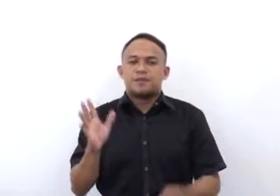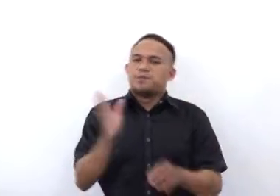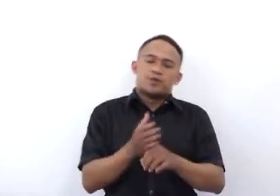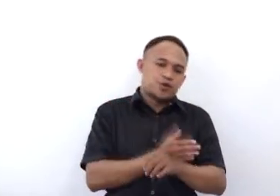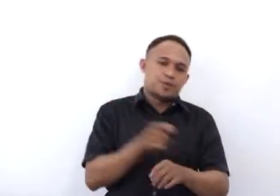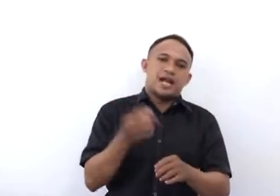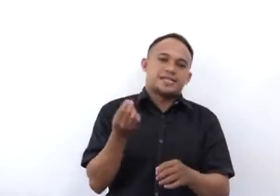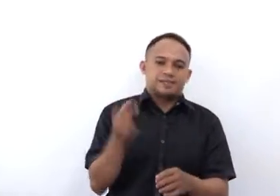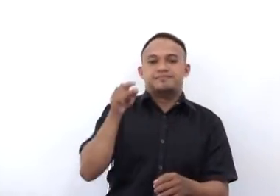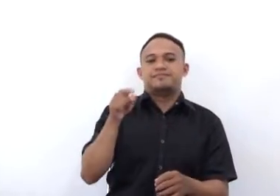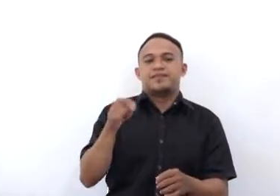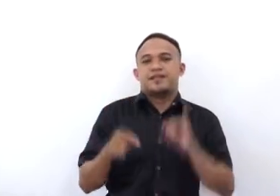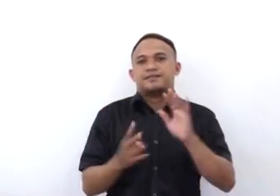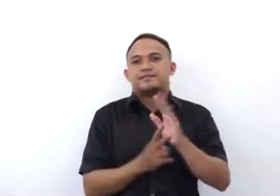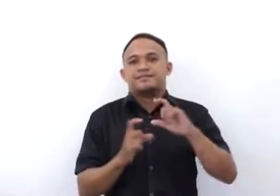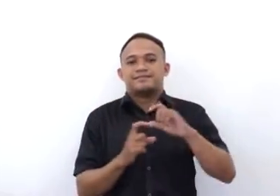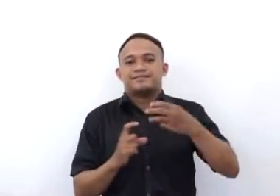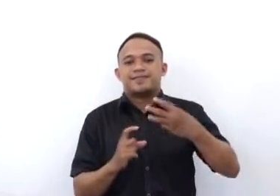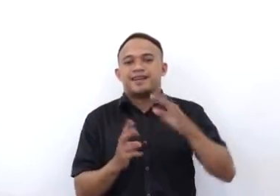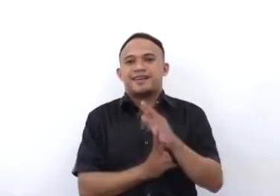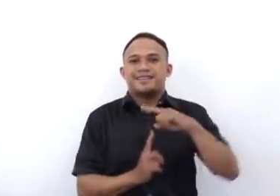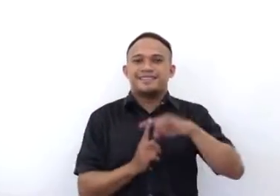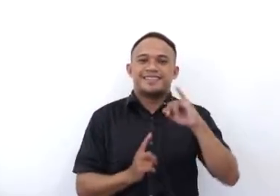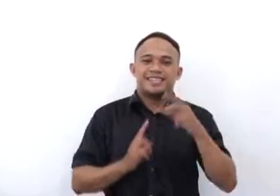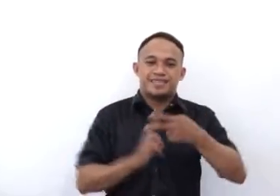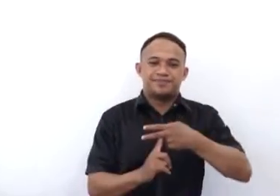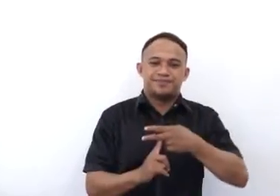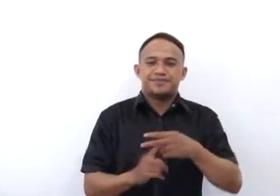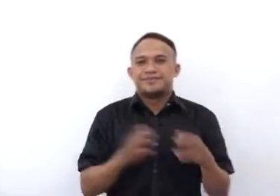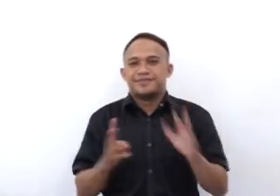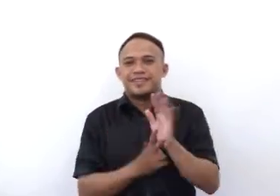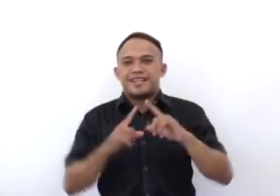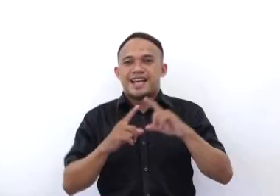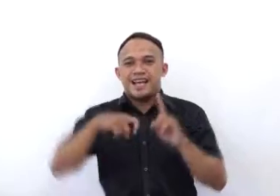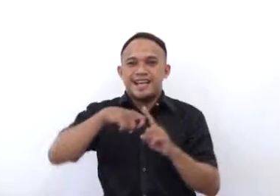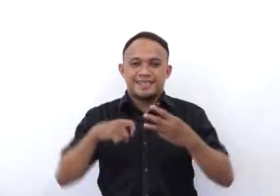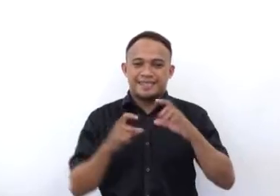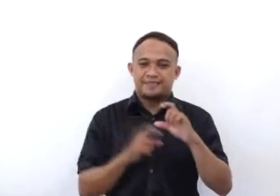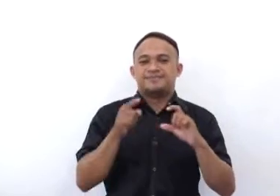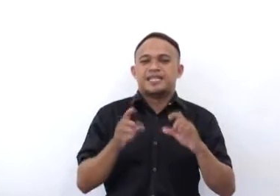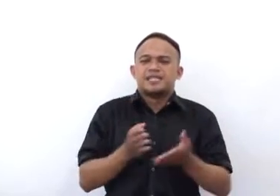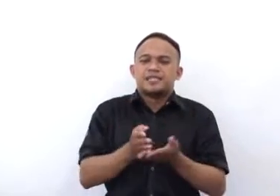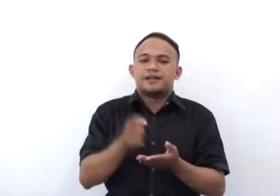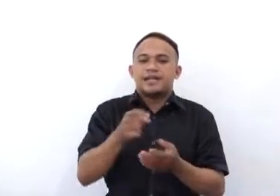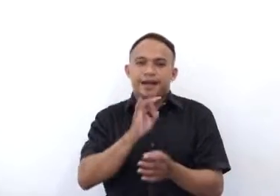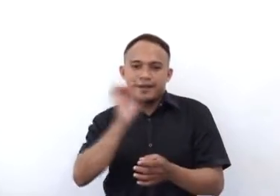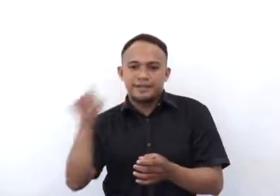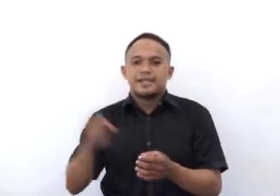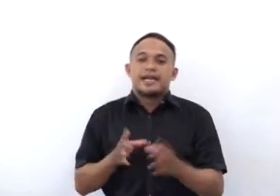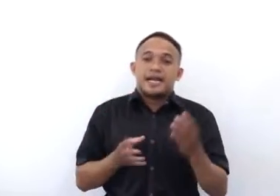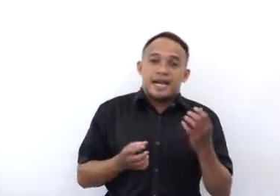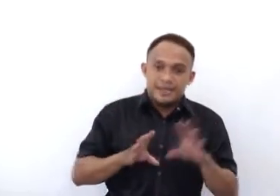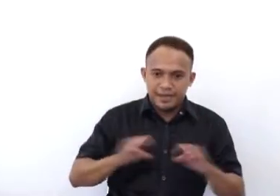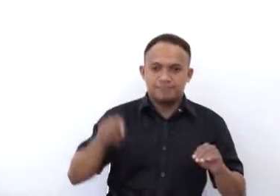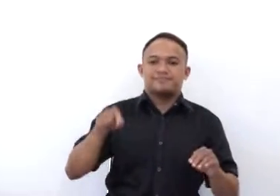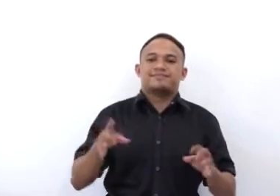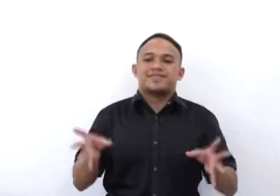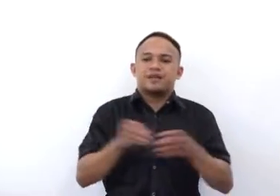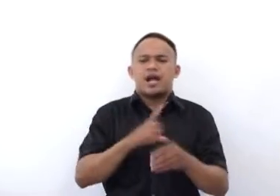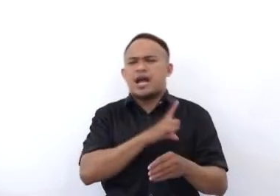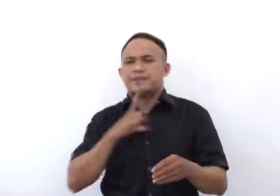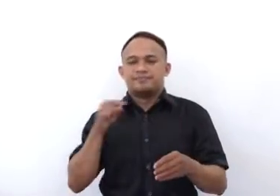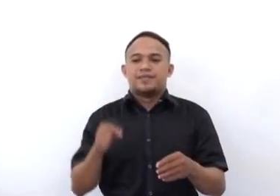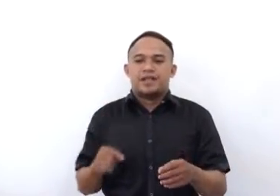dan penanganan COVID-19 sudah cukup maksimal dengan resiko tertular virus, bekerja meninggalkan anak, istri,